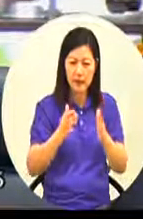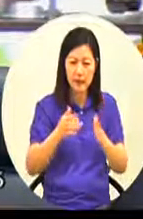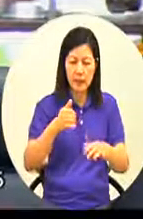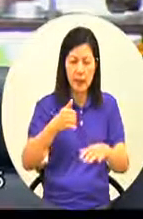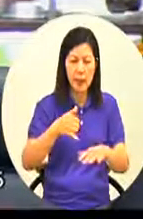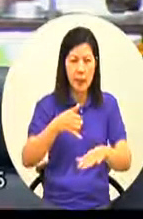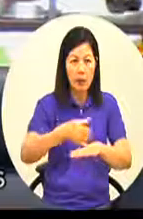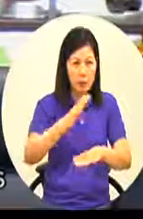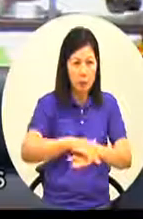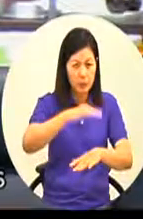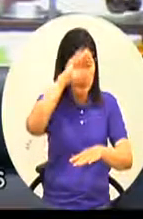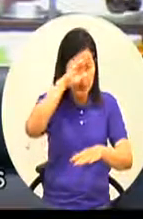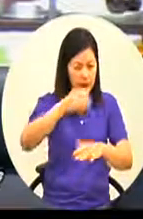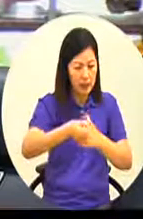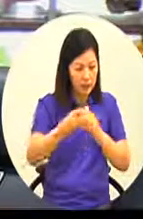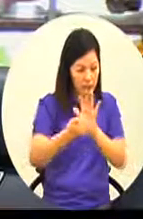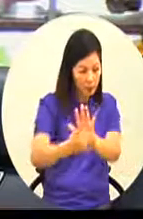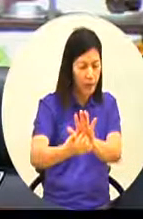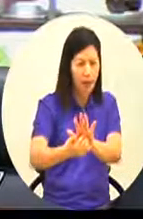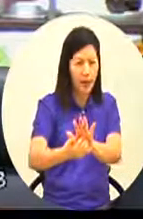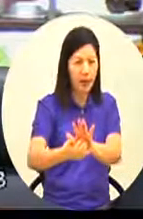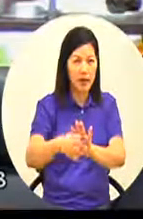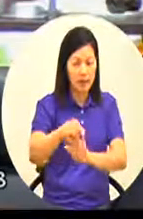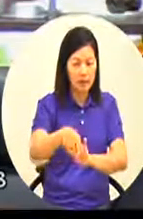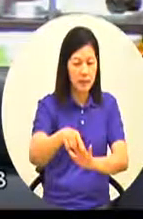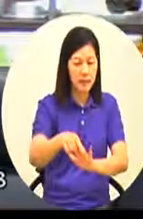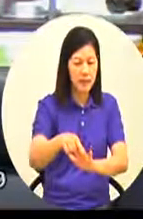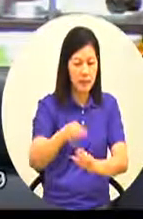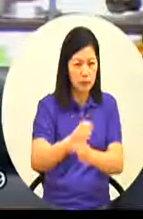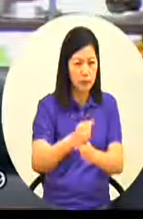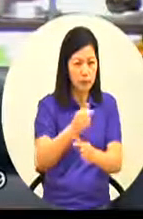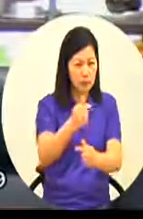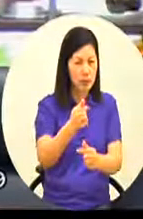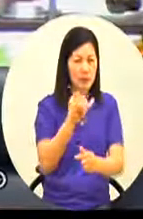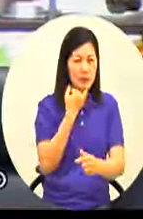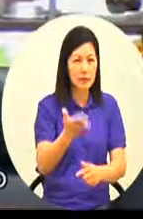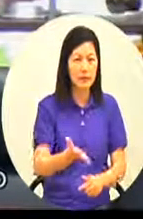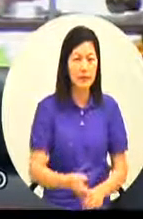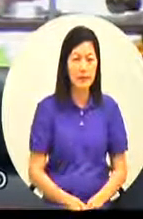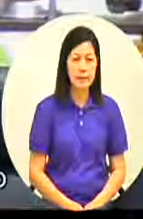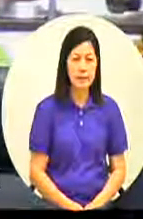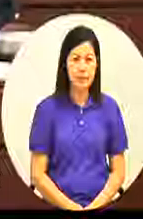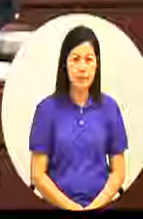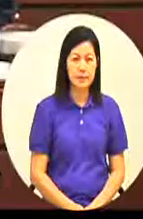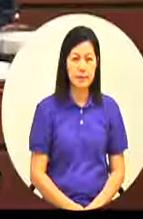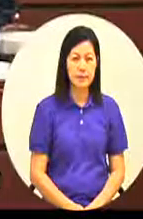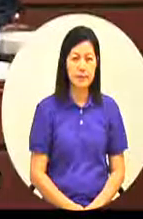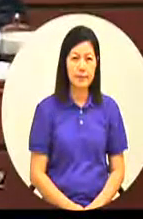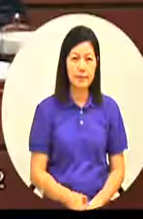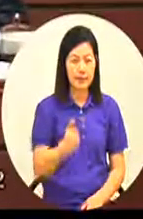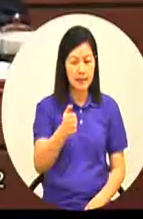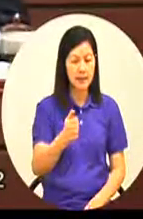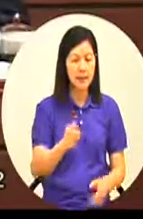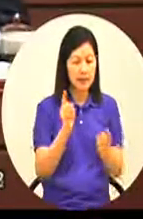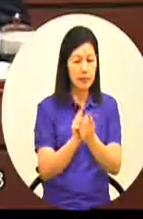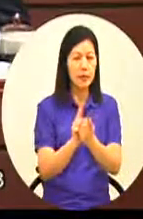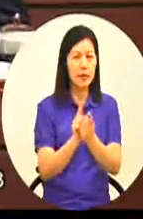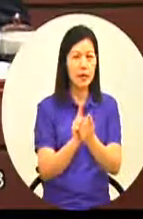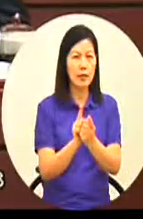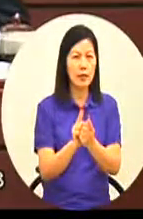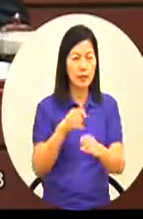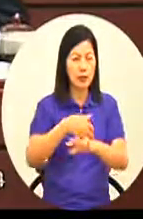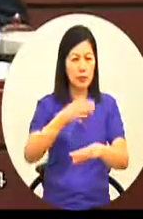革热而能够做得比较完美一点。局长你说。 啊，是谢谢议员哦，对，但这个这个